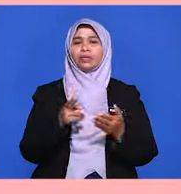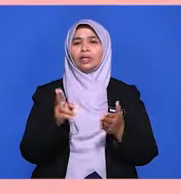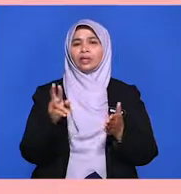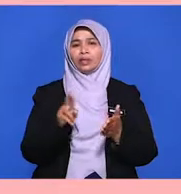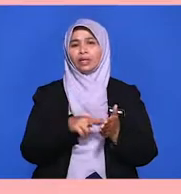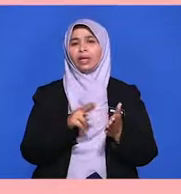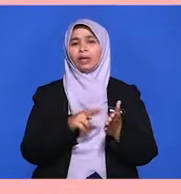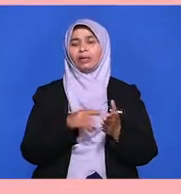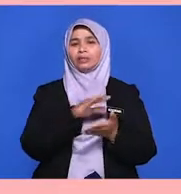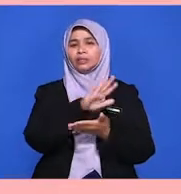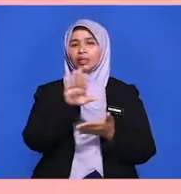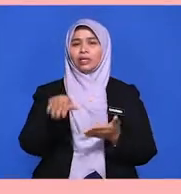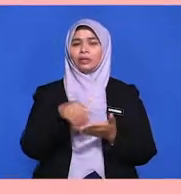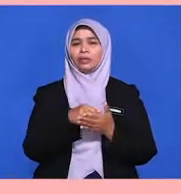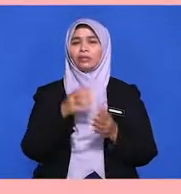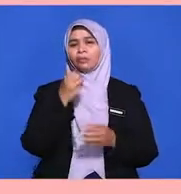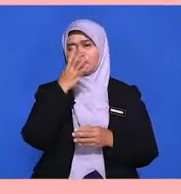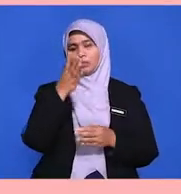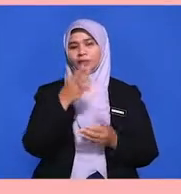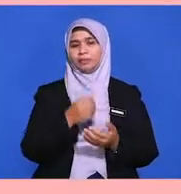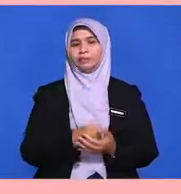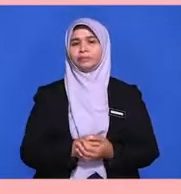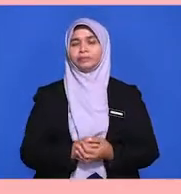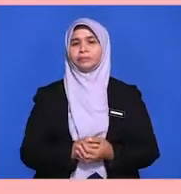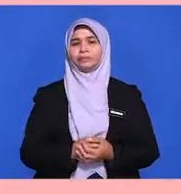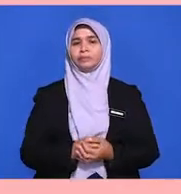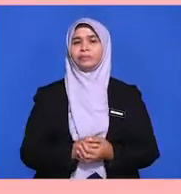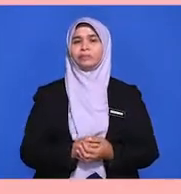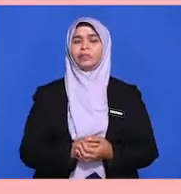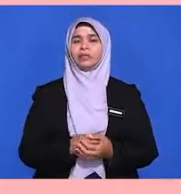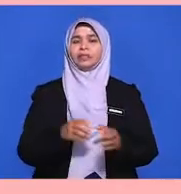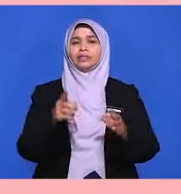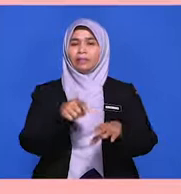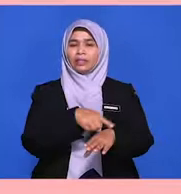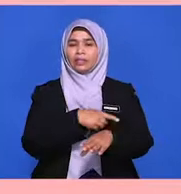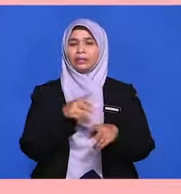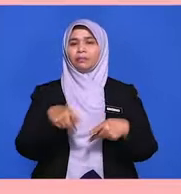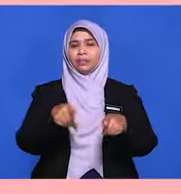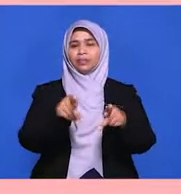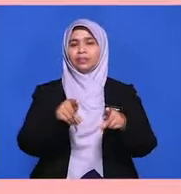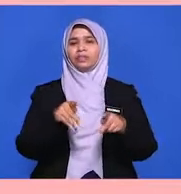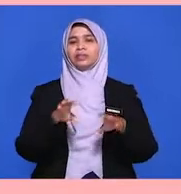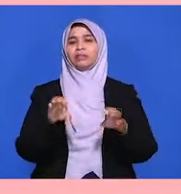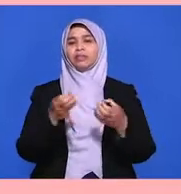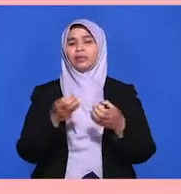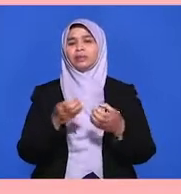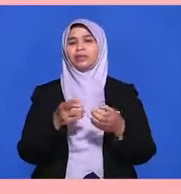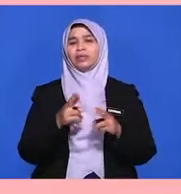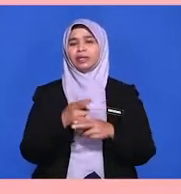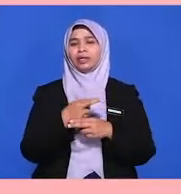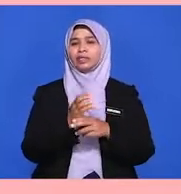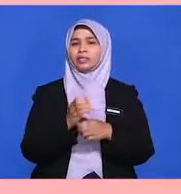kajian serta lakaran perkembangan idea sepanjang proses mereka cipta